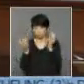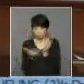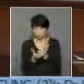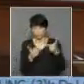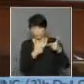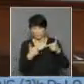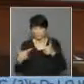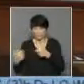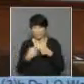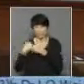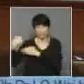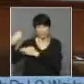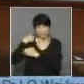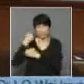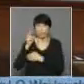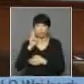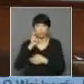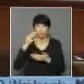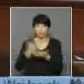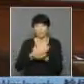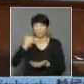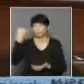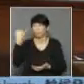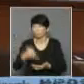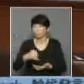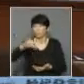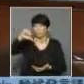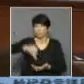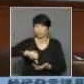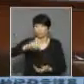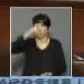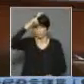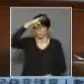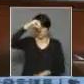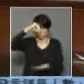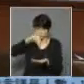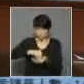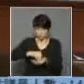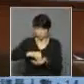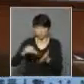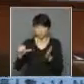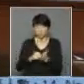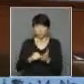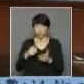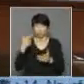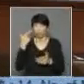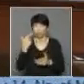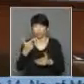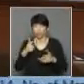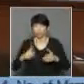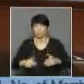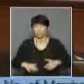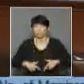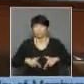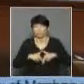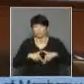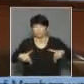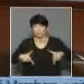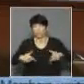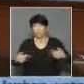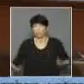競爭力。若果評估是不合格，政府必須是拿出最大的勇氣去作出換人的安